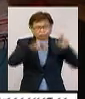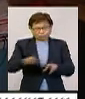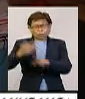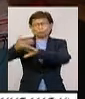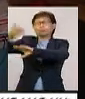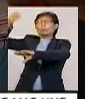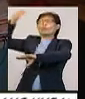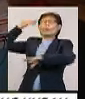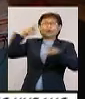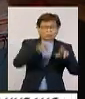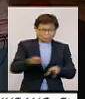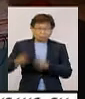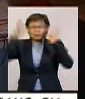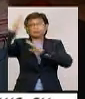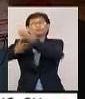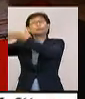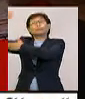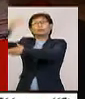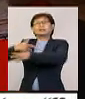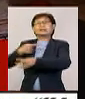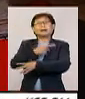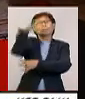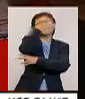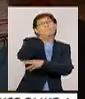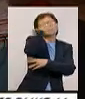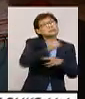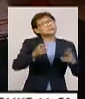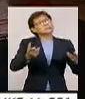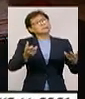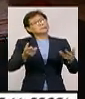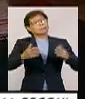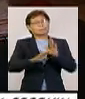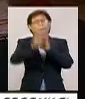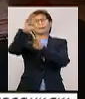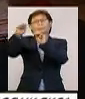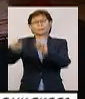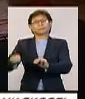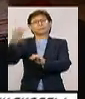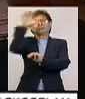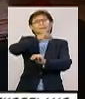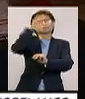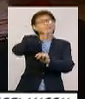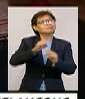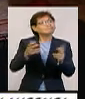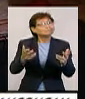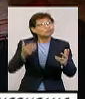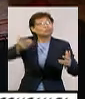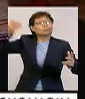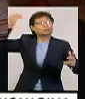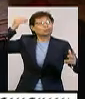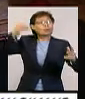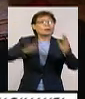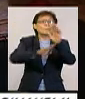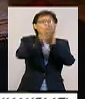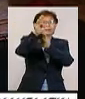sudah-sudah sebelum ini, kita tertinggal dalam pembangunan manusia. Dan pembangunan